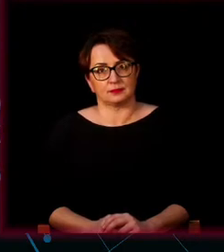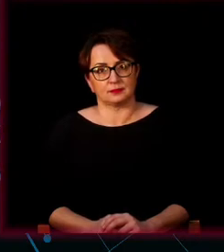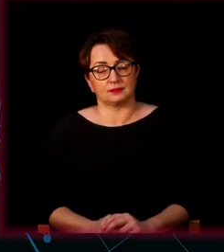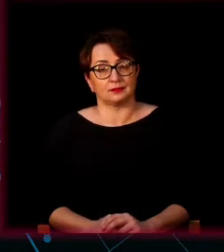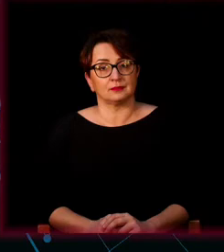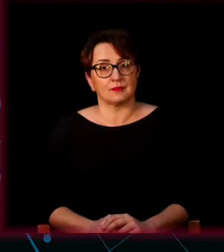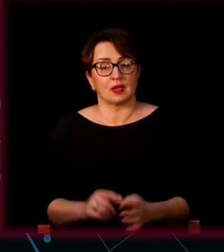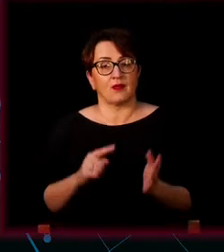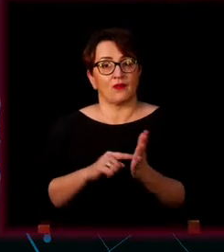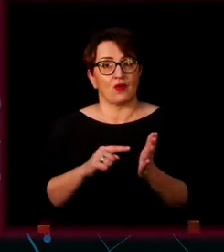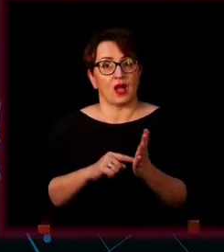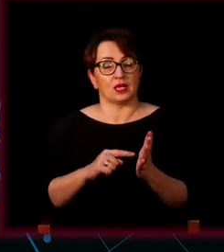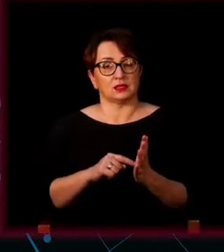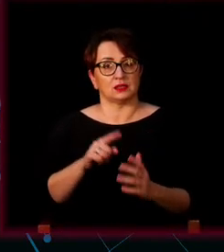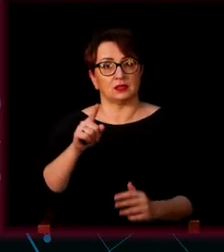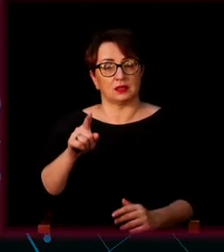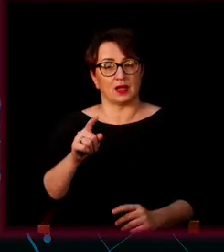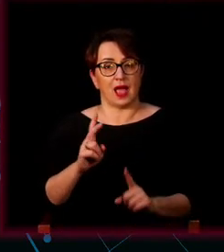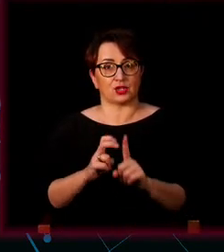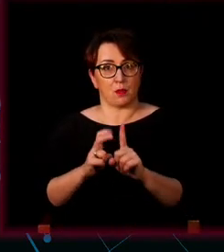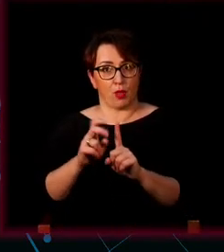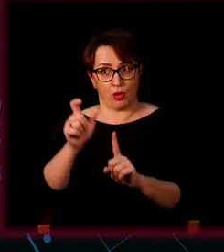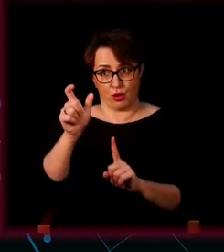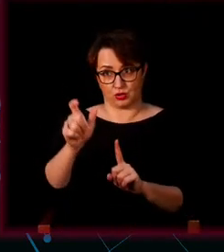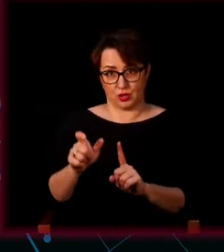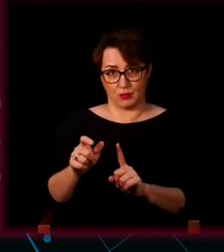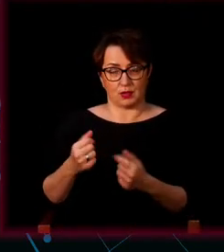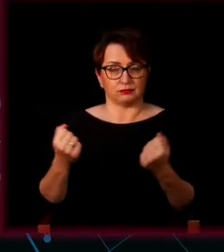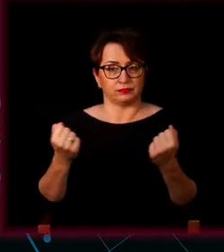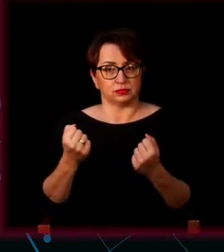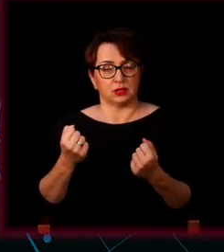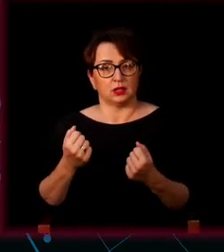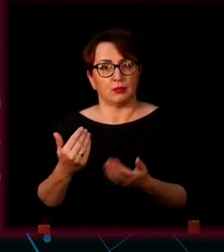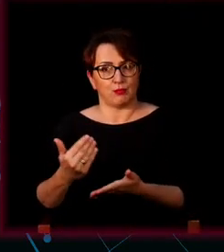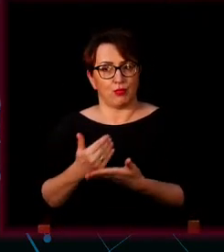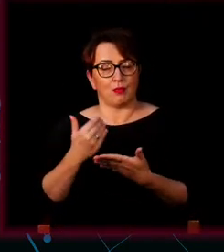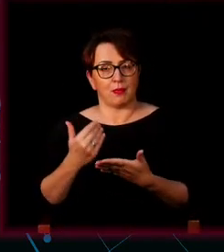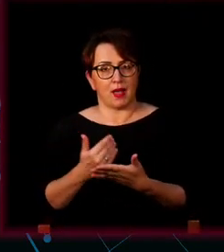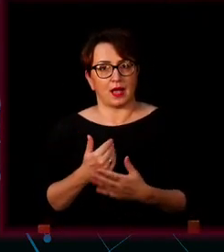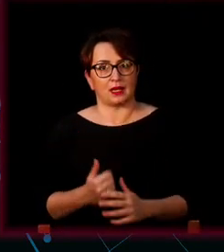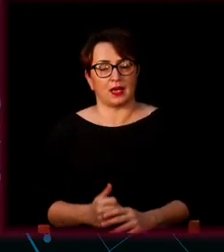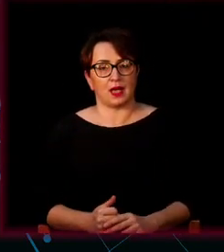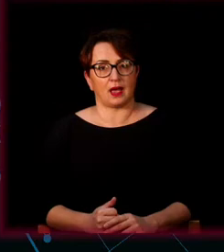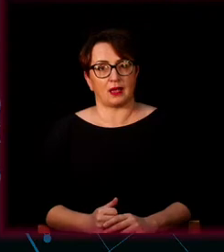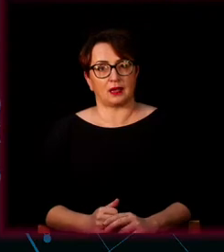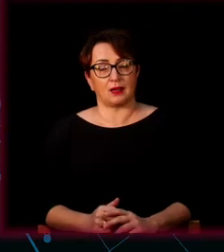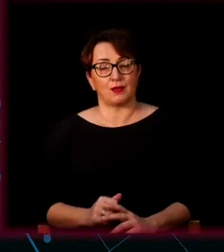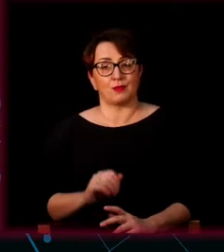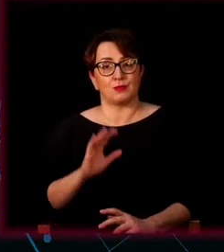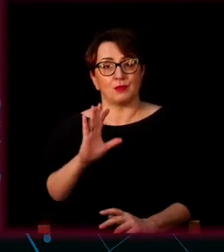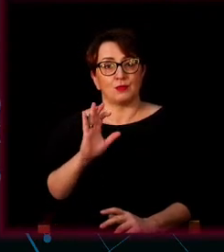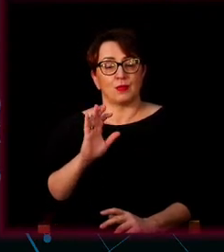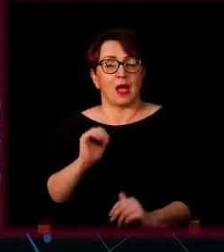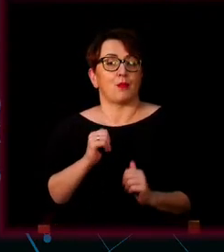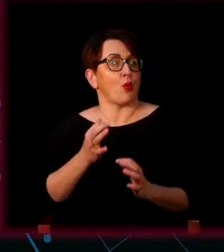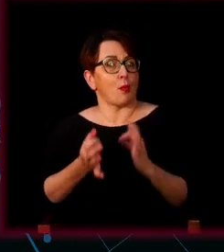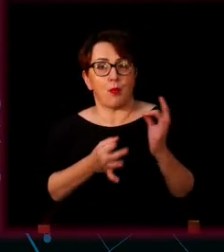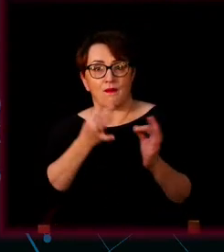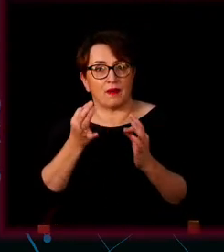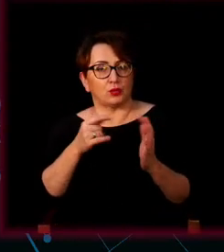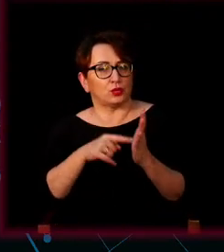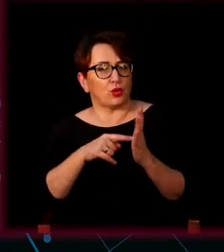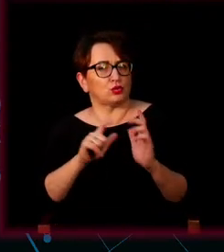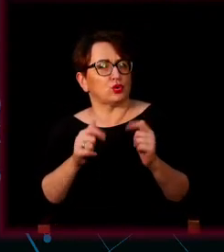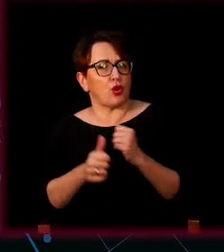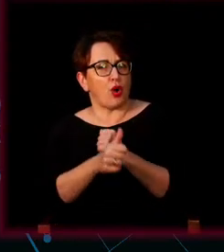Właśnie ta jakby figura antropologa bardzo dobrze służy tutaj, pomaga tak naprawdę opowiedzieć o tym, o czym jest